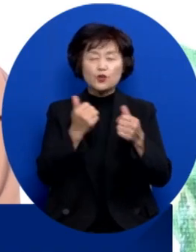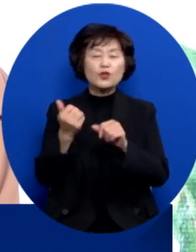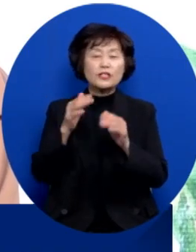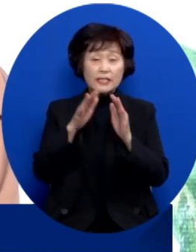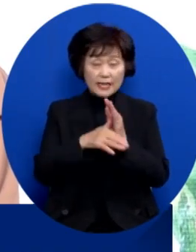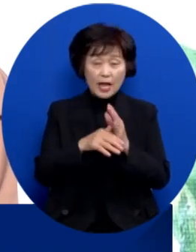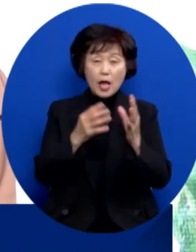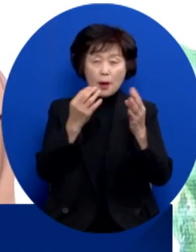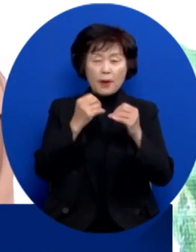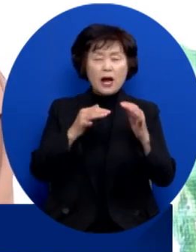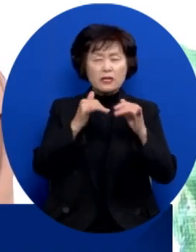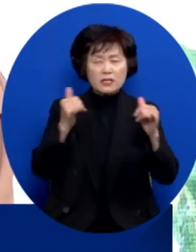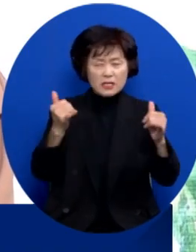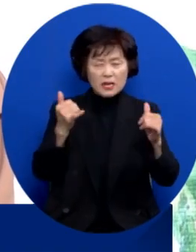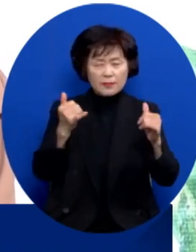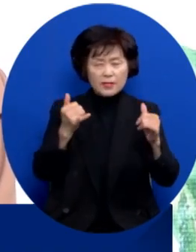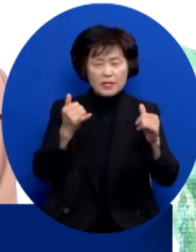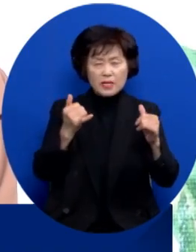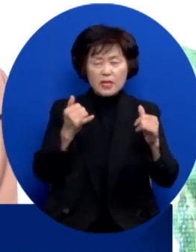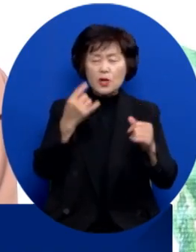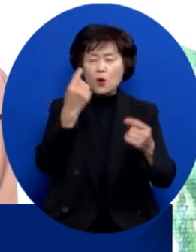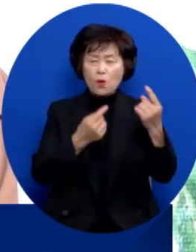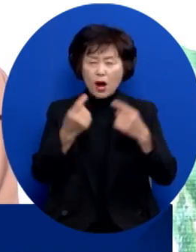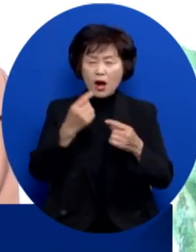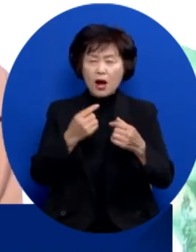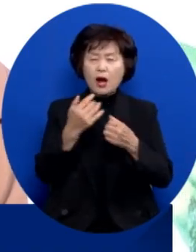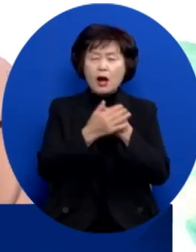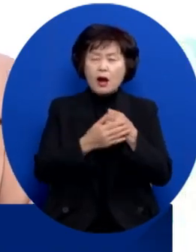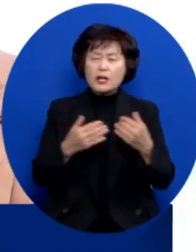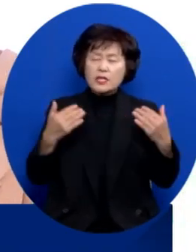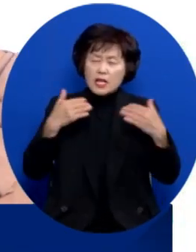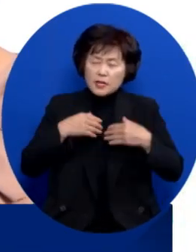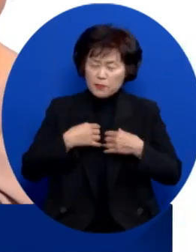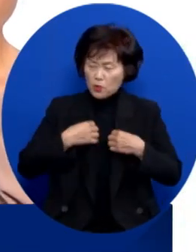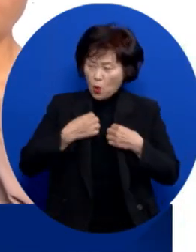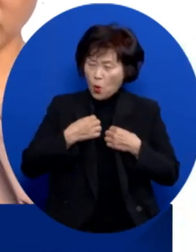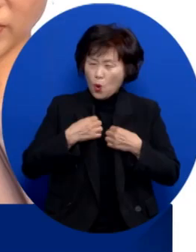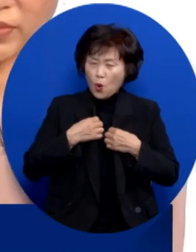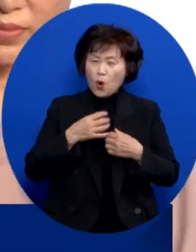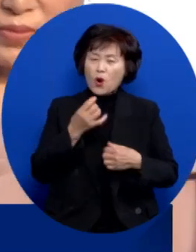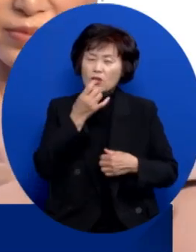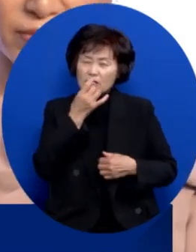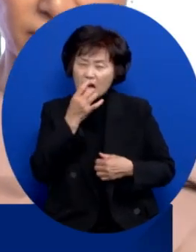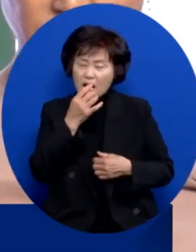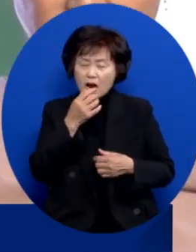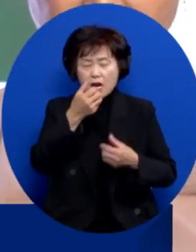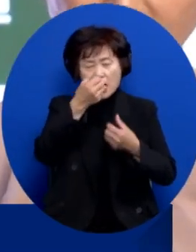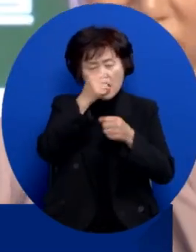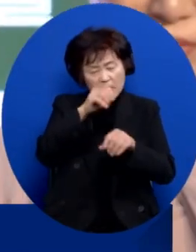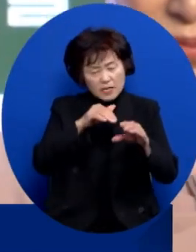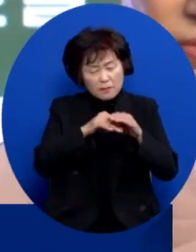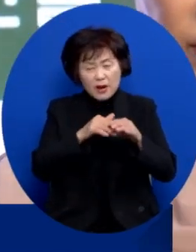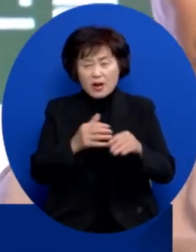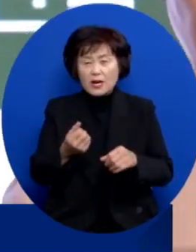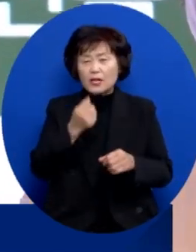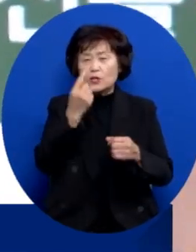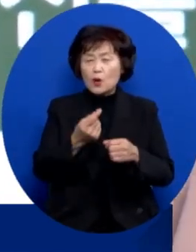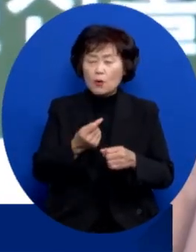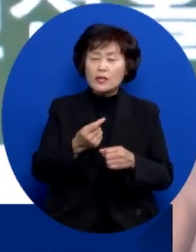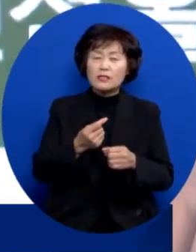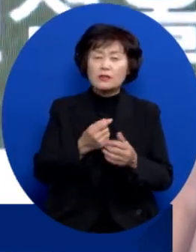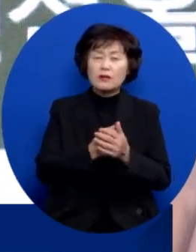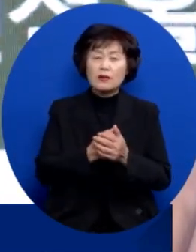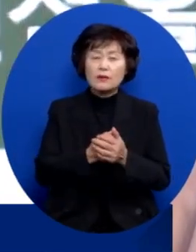때 많은 사람들이 그 사람에게 은혜 입은 옷이나 쌀, 뭐 신발 이런 거를